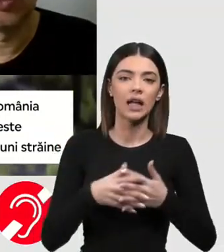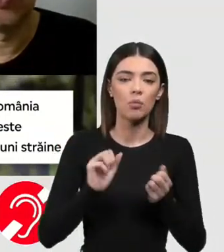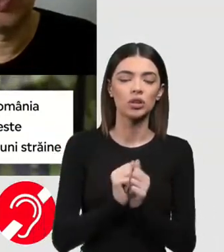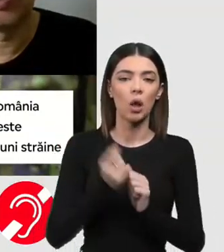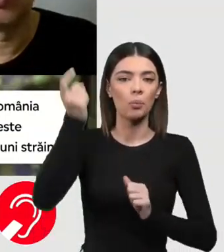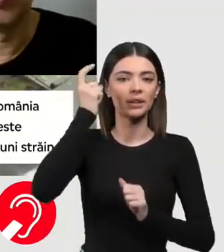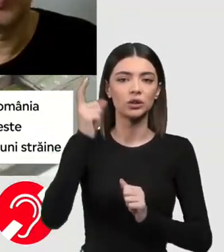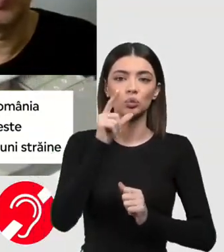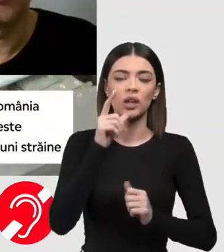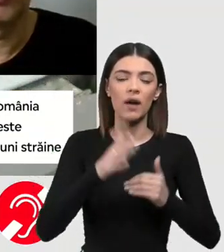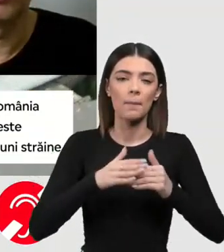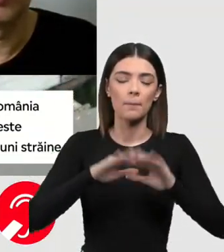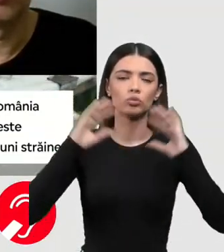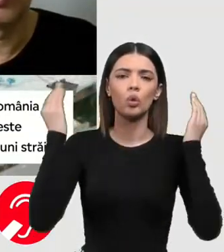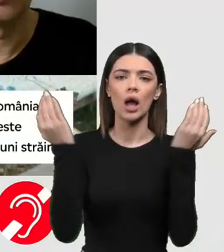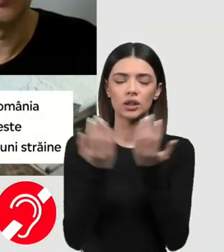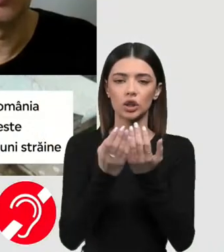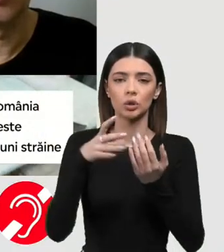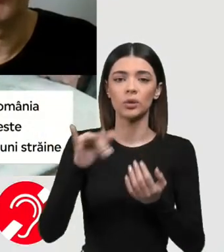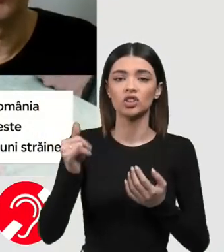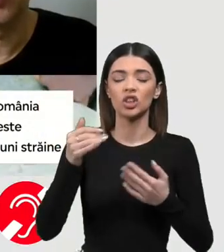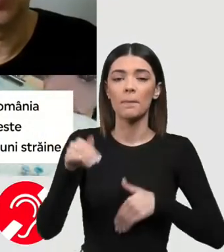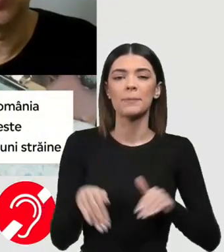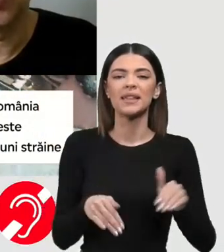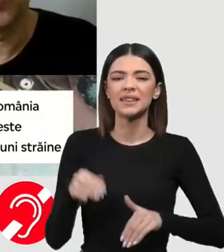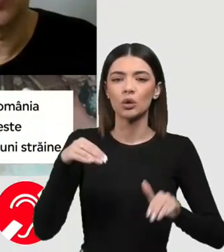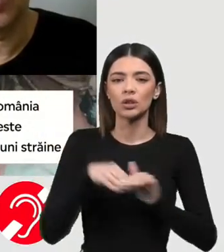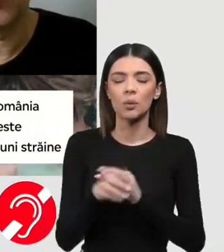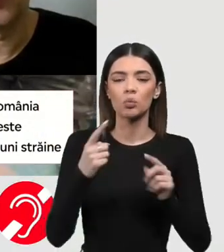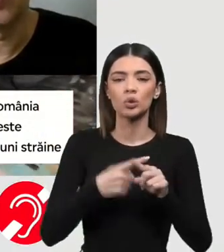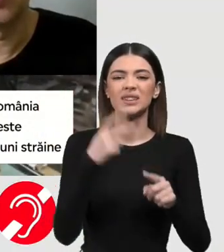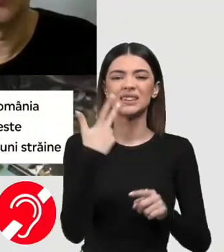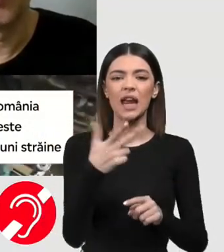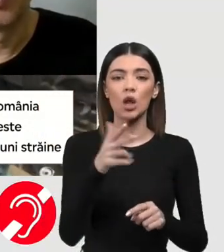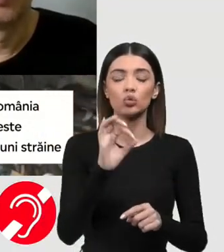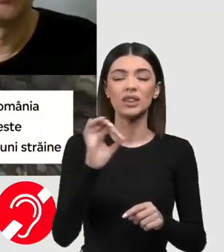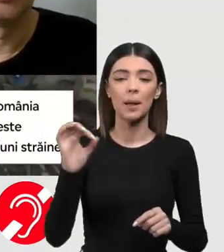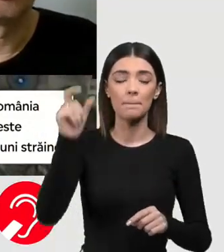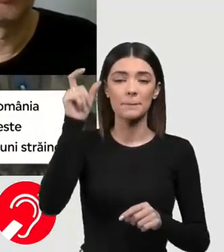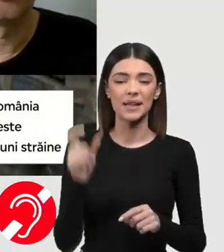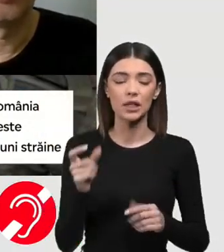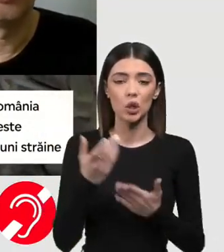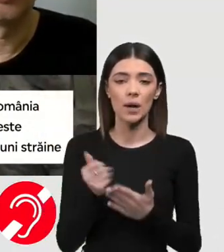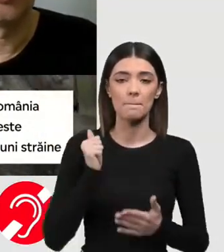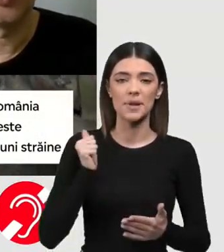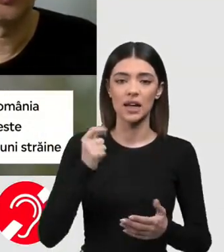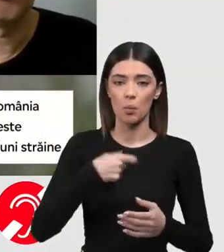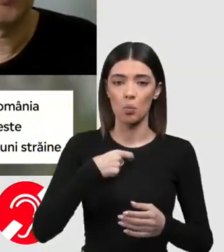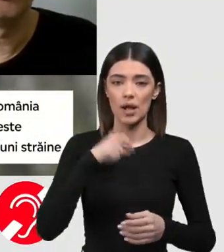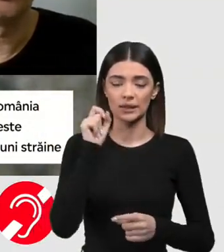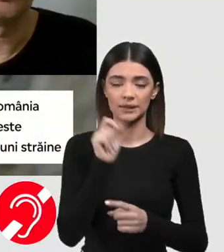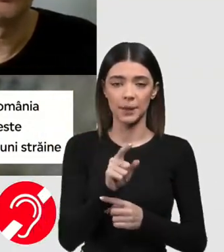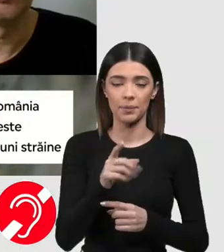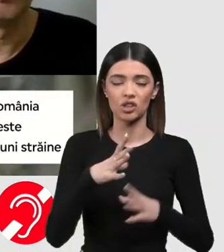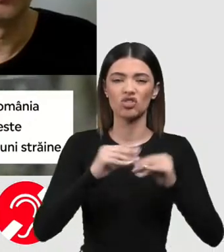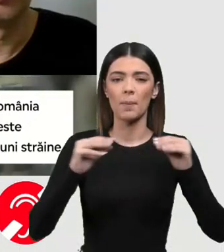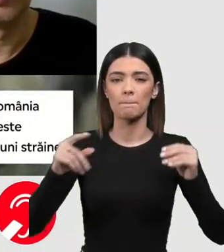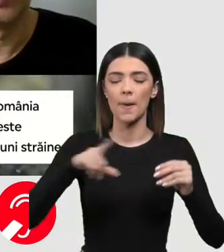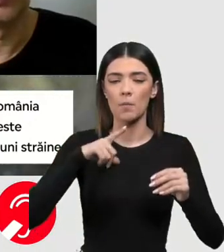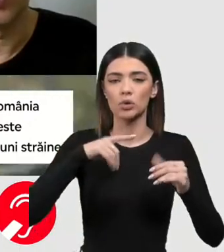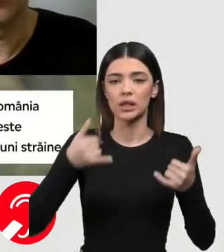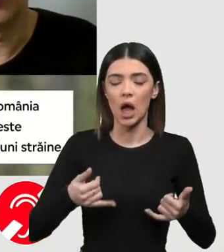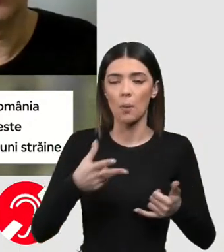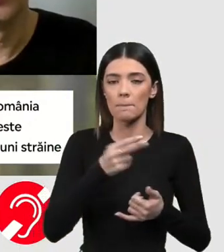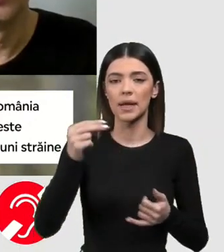criză undeva în lume, iar Ministerul de Interne, peste 300 de militari la fel vor fi dislocați. Cei mai mulți sunt în